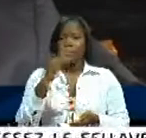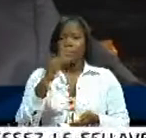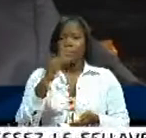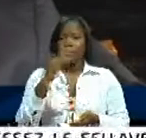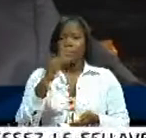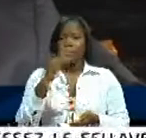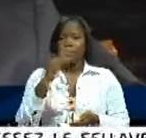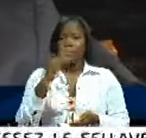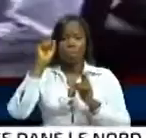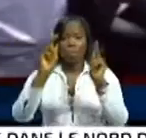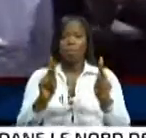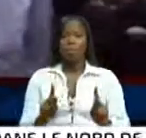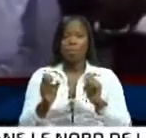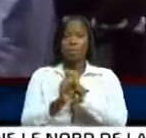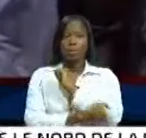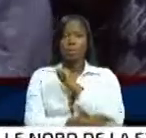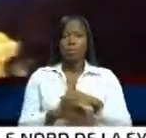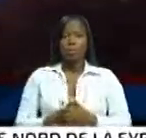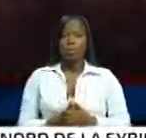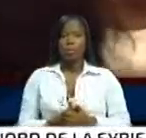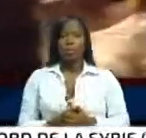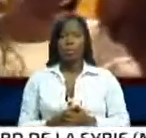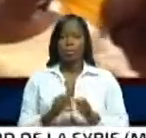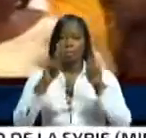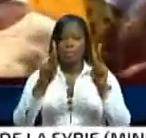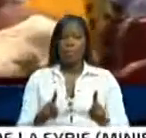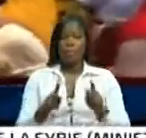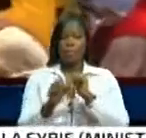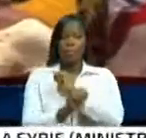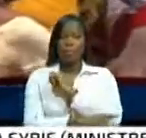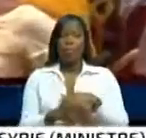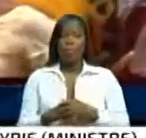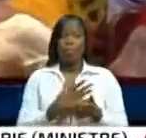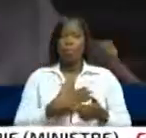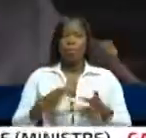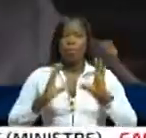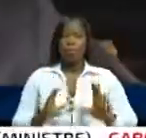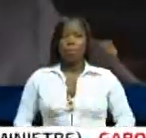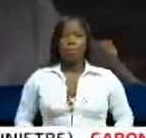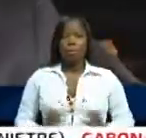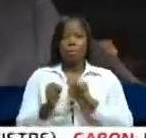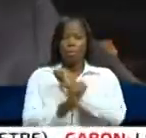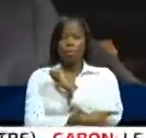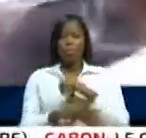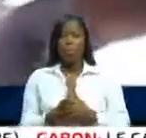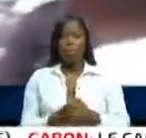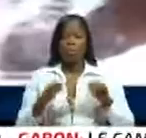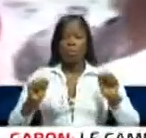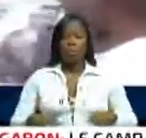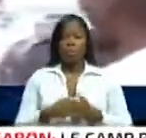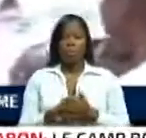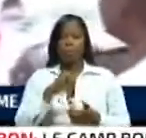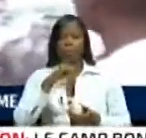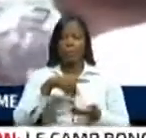populations sénégalaises la population sénégalaise et citoyens sénégalais cité des citoyens contrecarrent acheter quelques